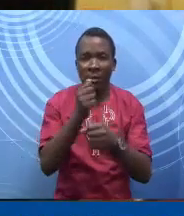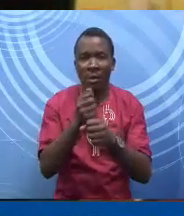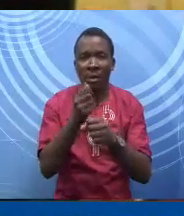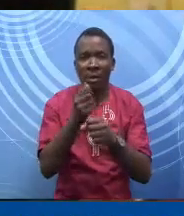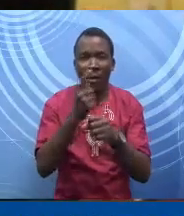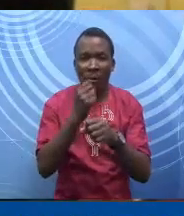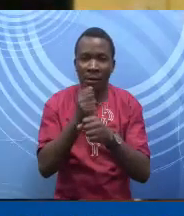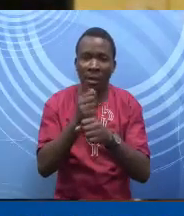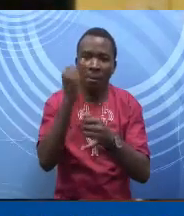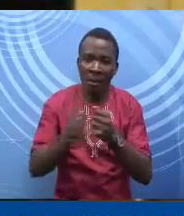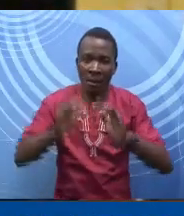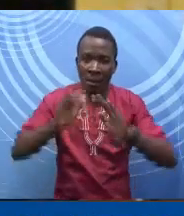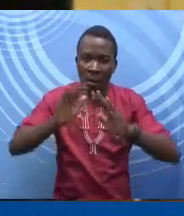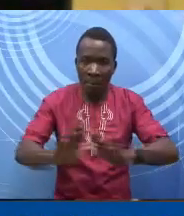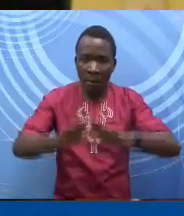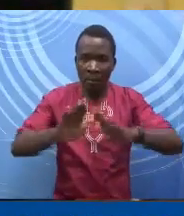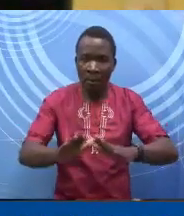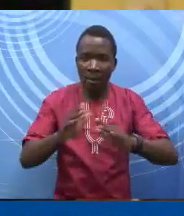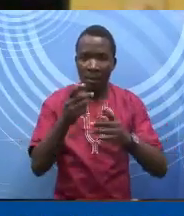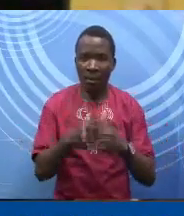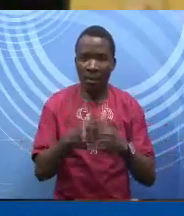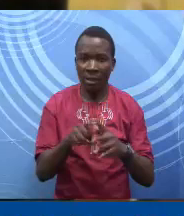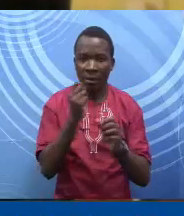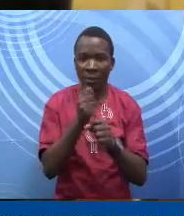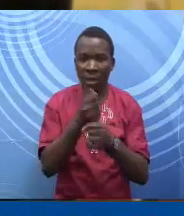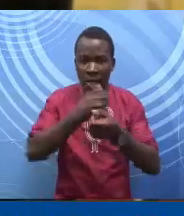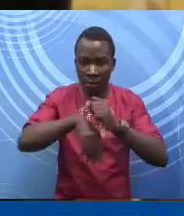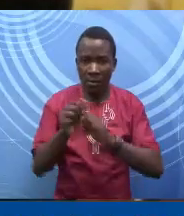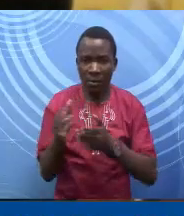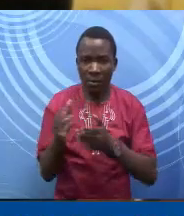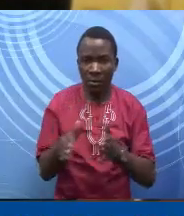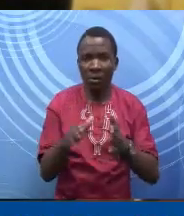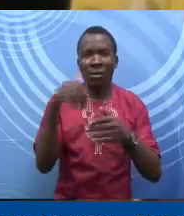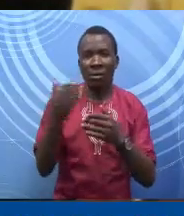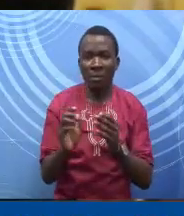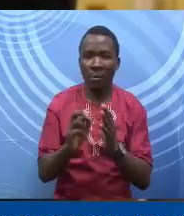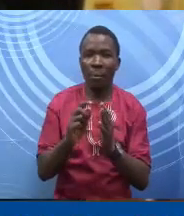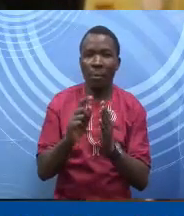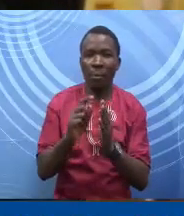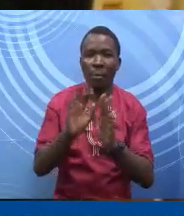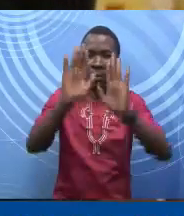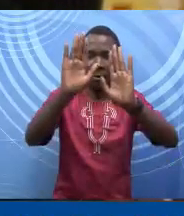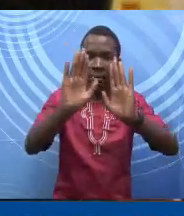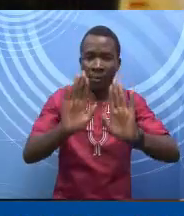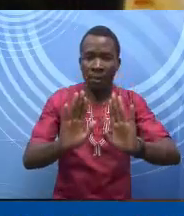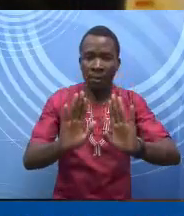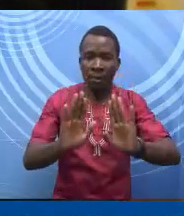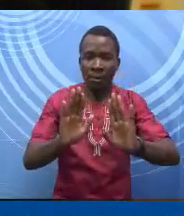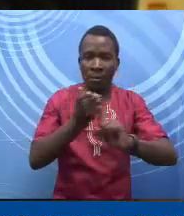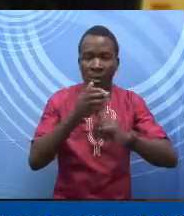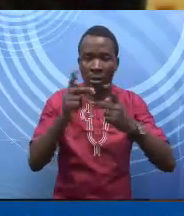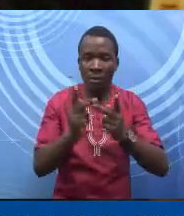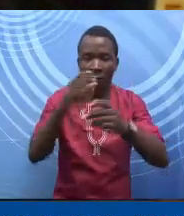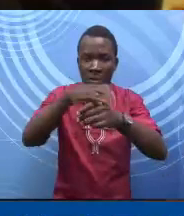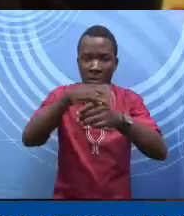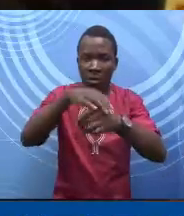barangije gutsindagira ndetse batangiye no gukora imirimo ya rigore noneho bigahita bizamukiraho urwo rukuta rugafata rukabona aho rufata aho